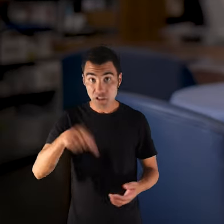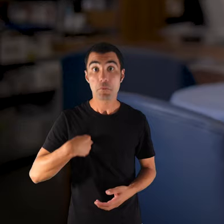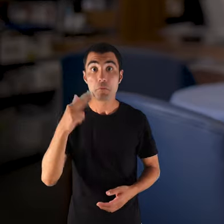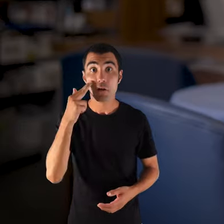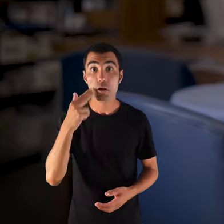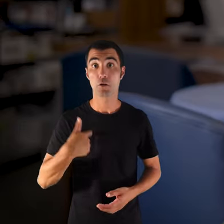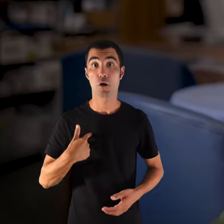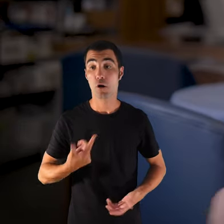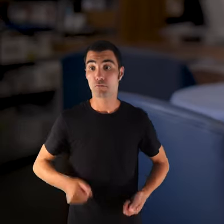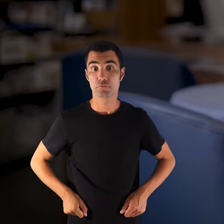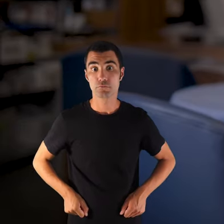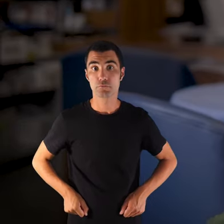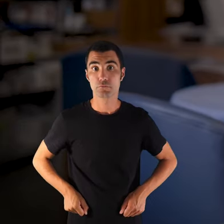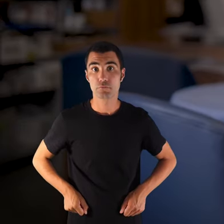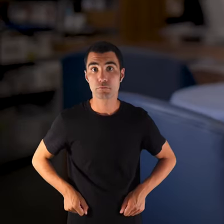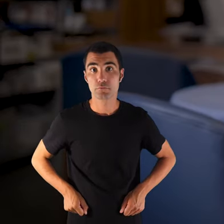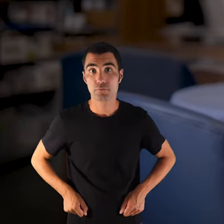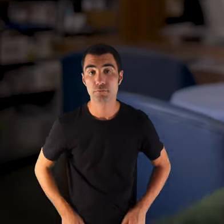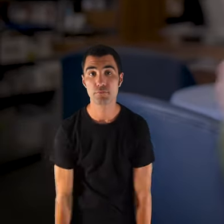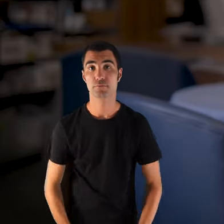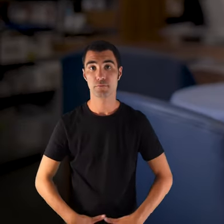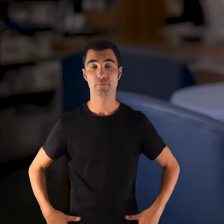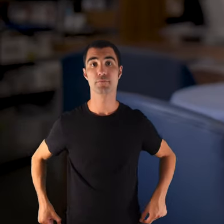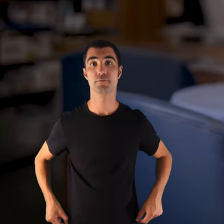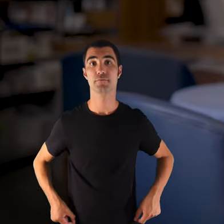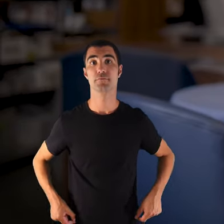llevar els calçons, els calçons blancs,